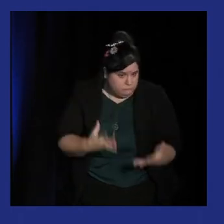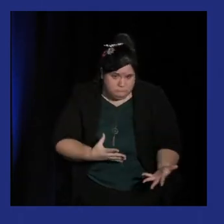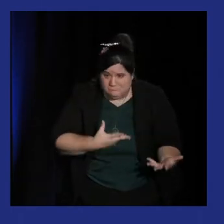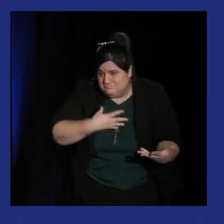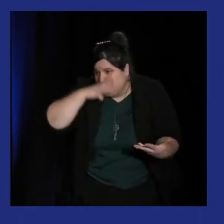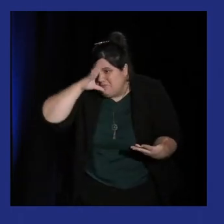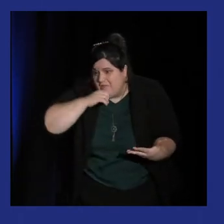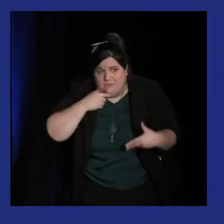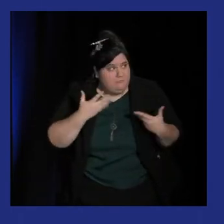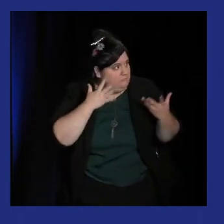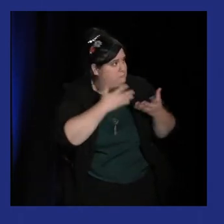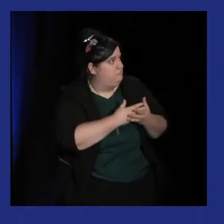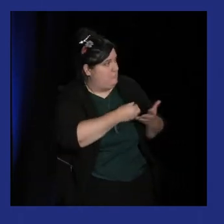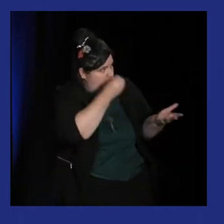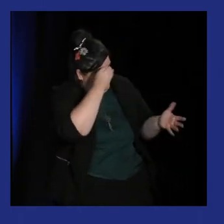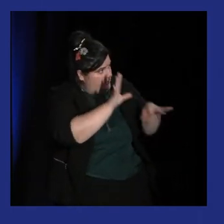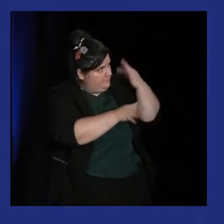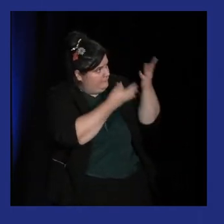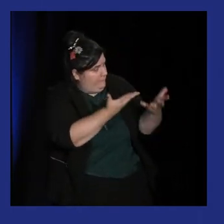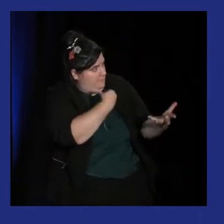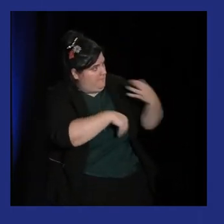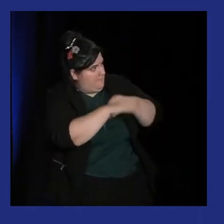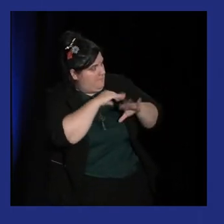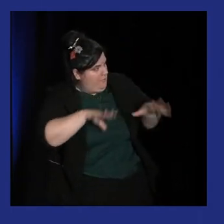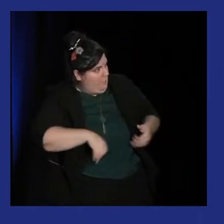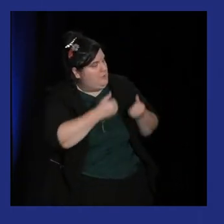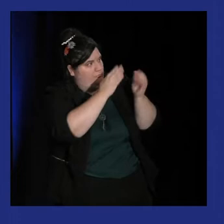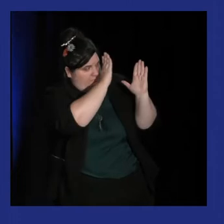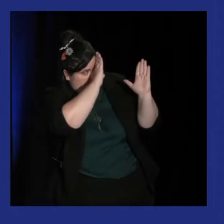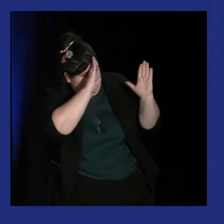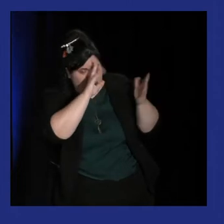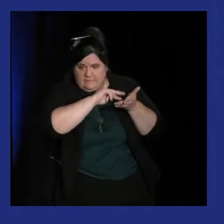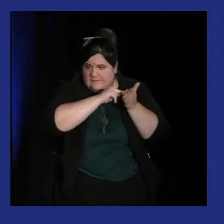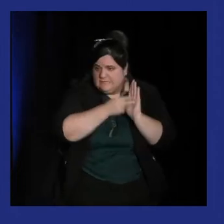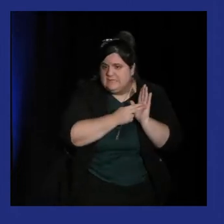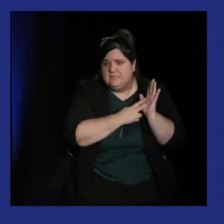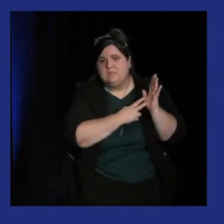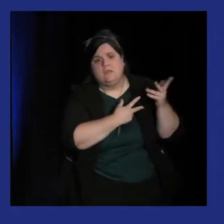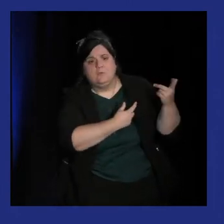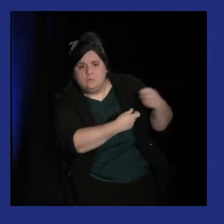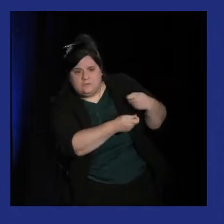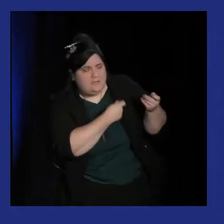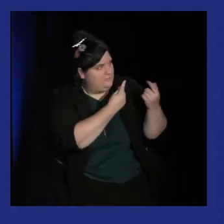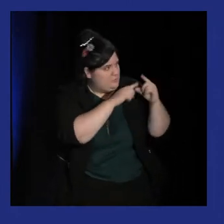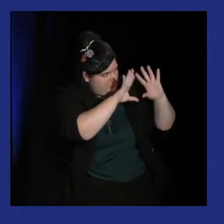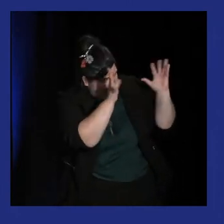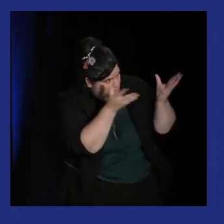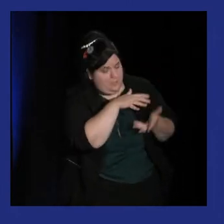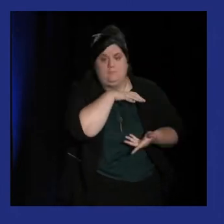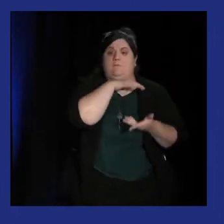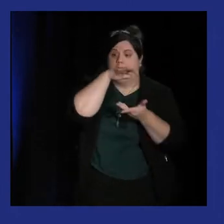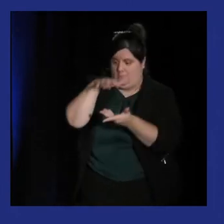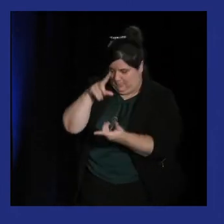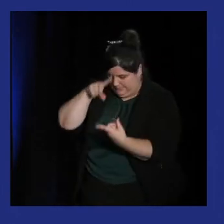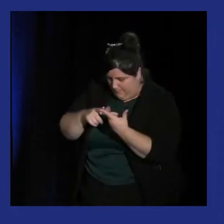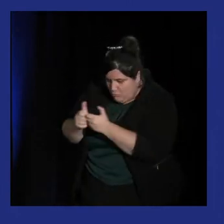à appliquer tout ce que j'avais développé comme compétences vraiment purement technique et business de la musique au monde du jeu